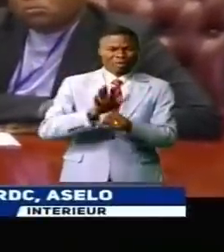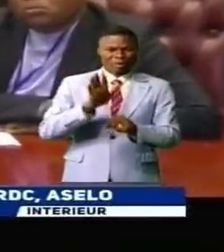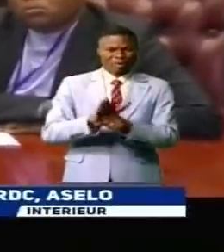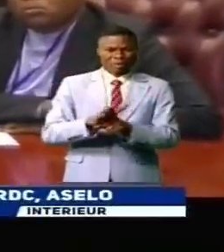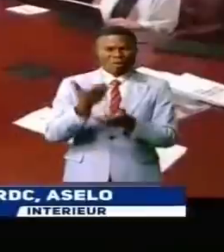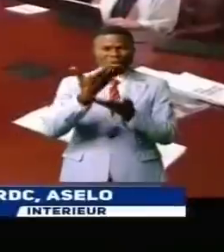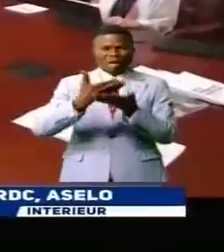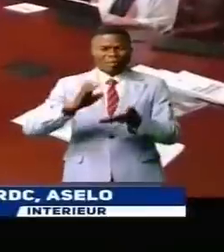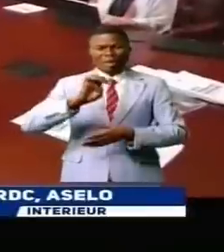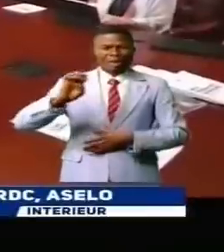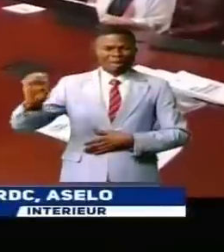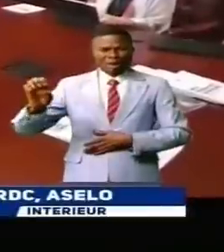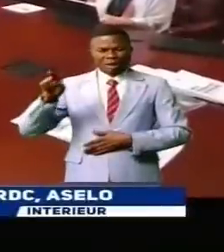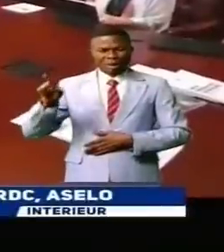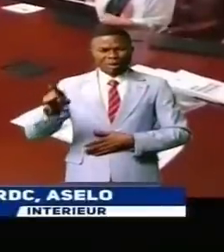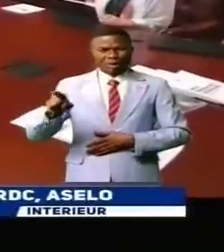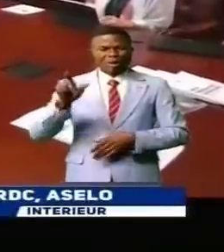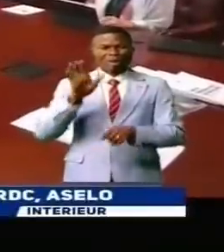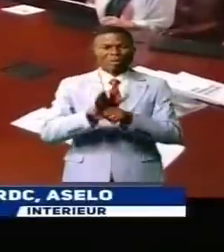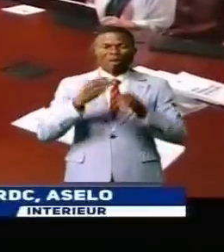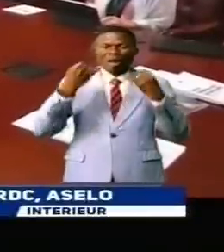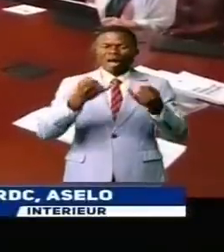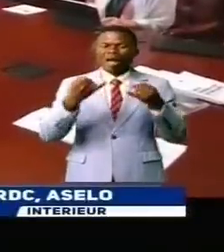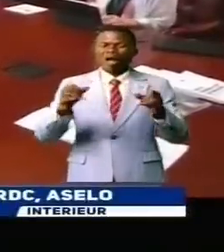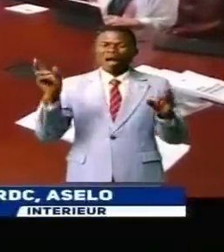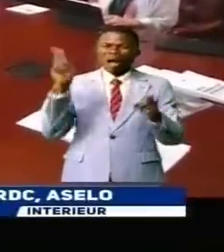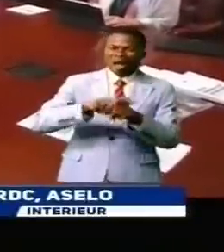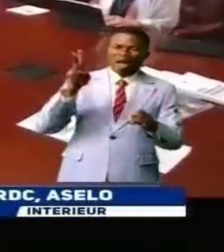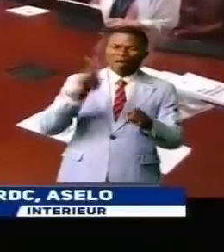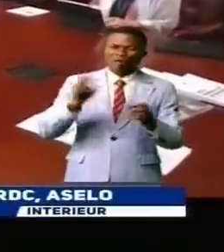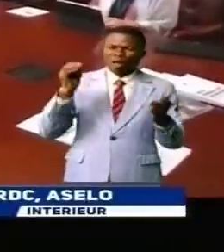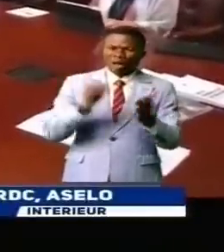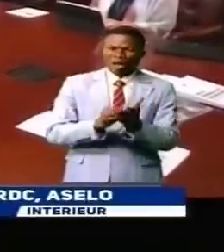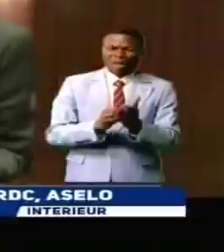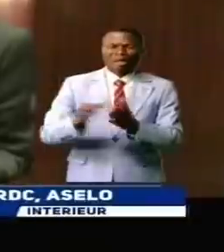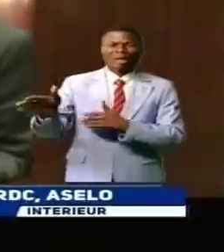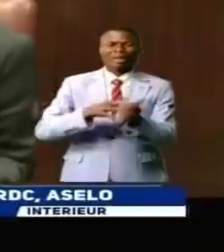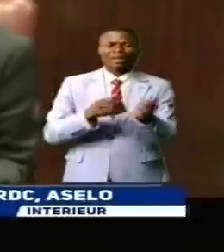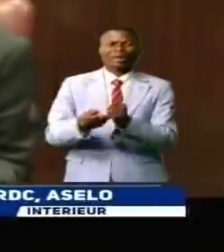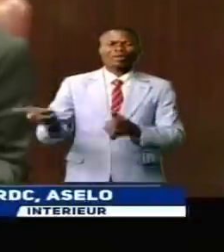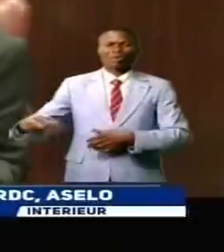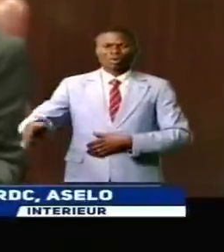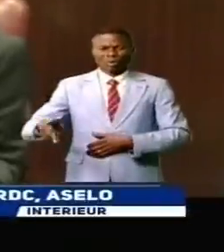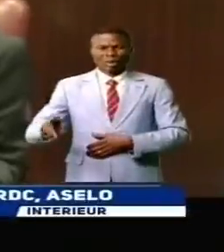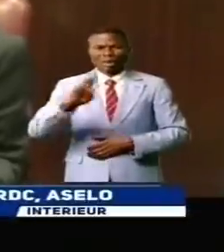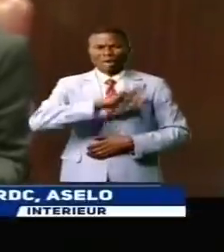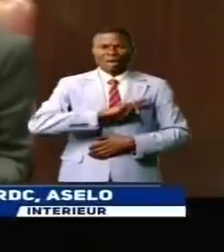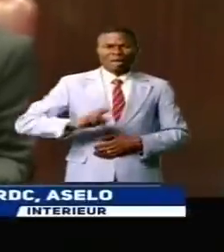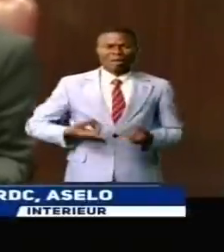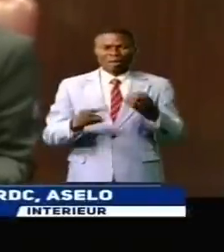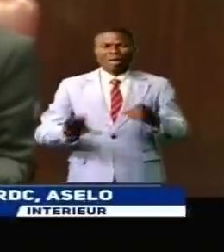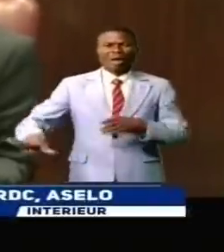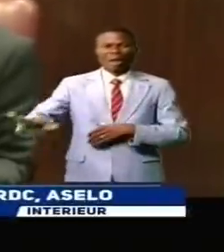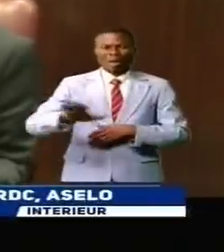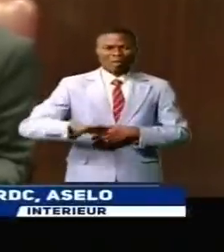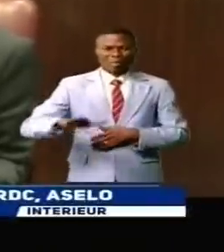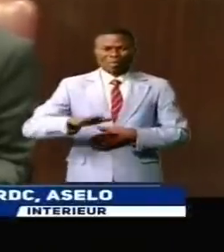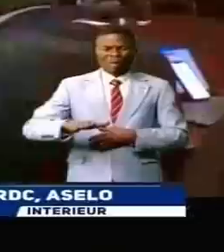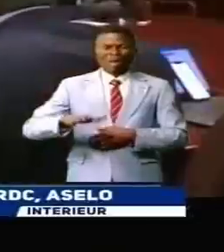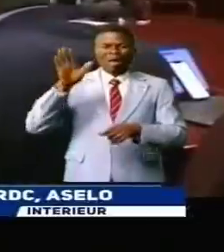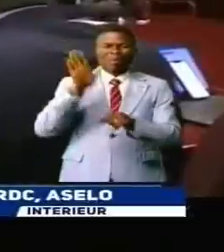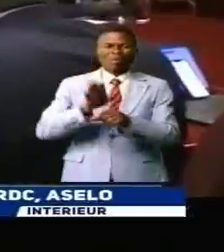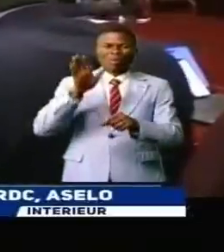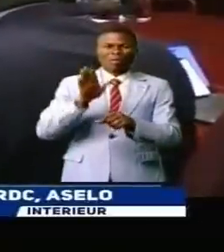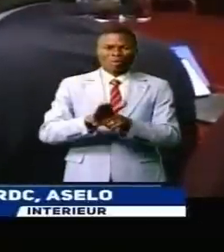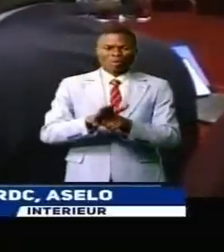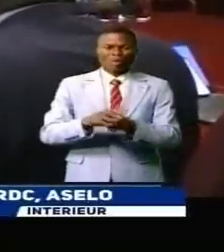dans sa partie est, où d'ailleurs de nouvelles violences continuent à secouer la région. La RDC, l'un des pays les plus touchés par la crise